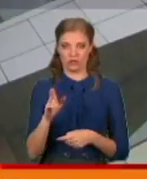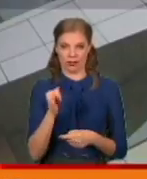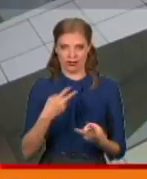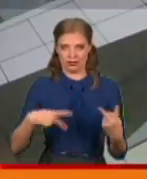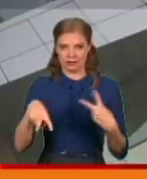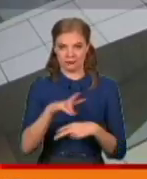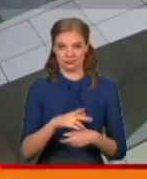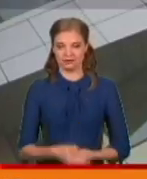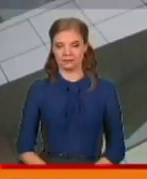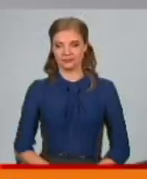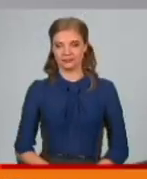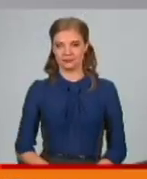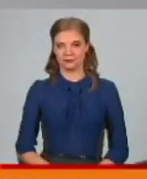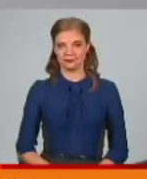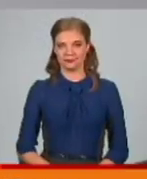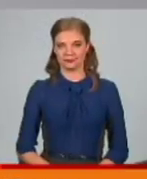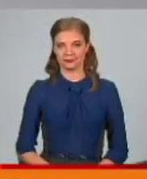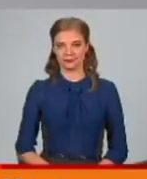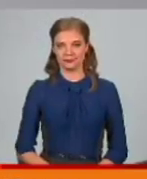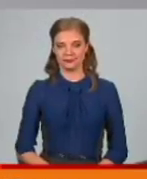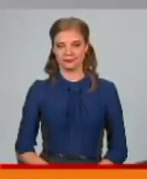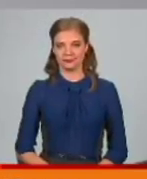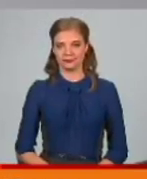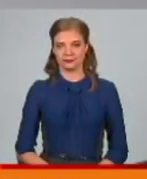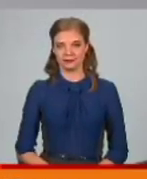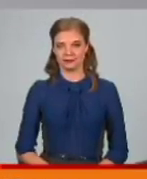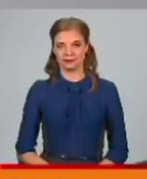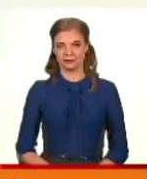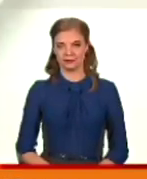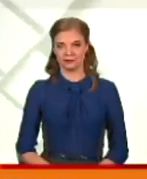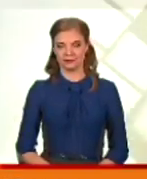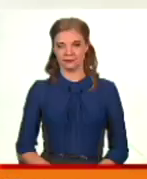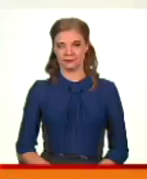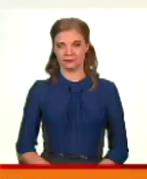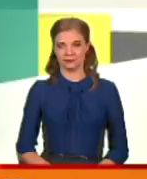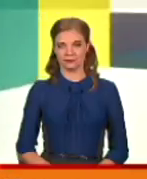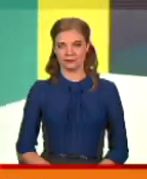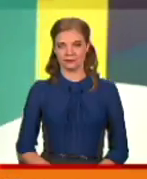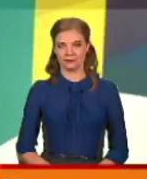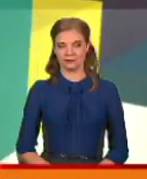Анастасія Єчкалова, Олександр Данилов, програма «Вікна СТБ».